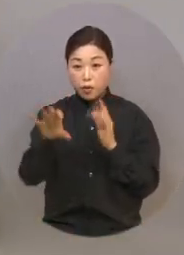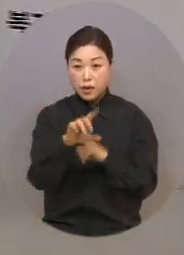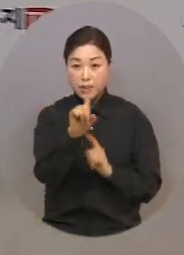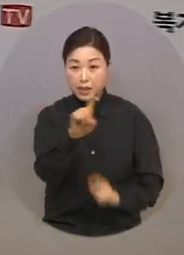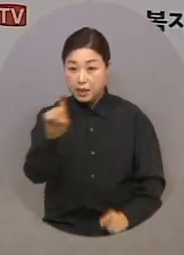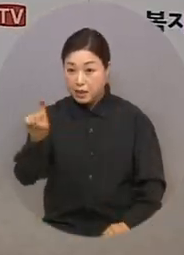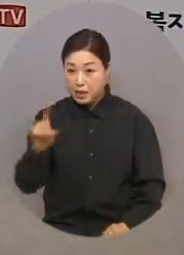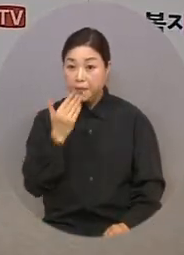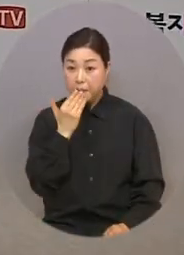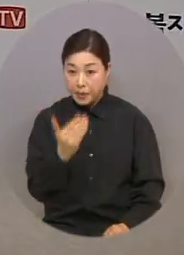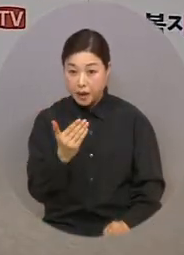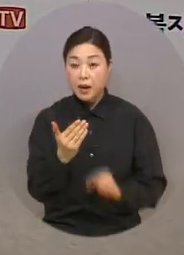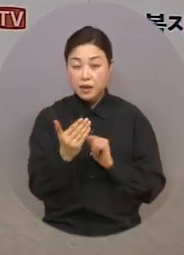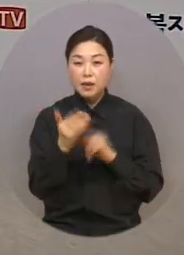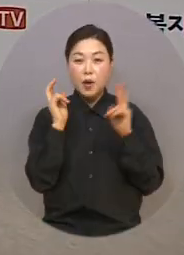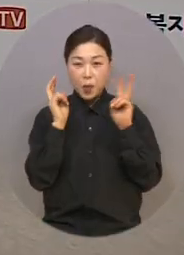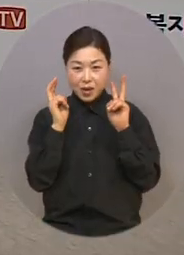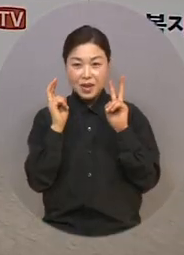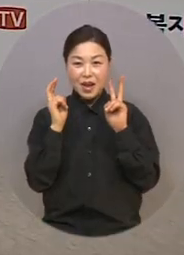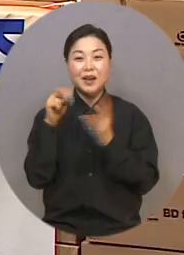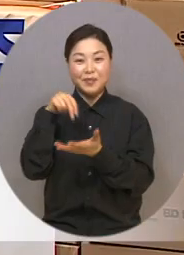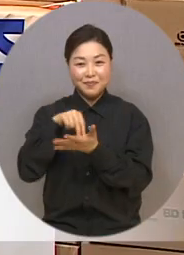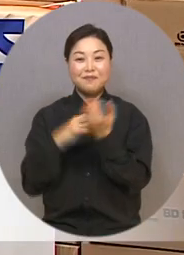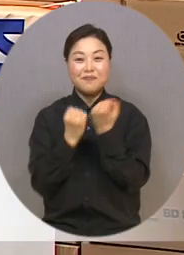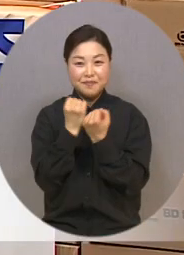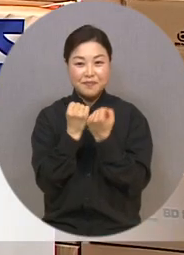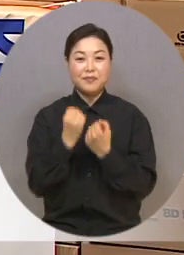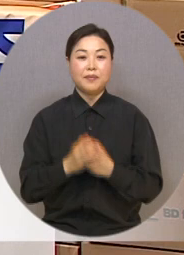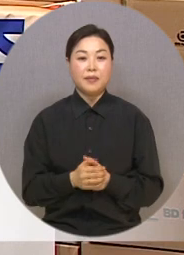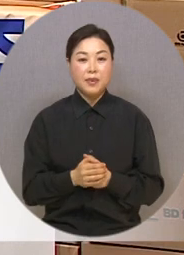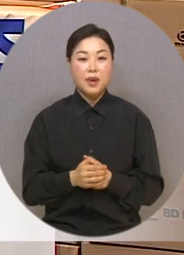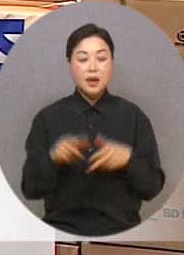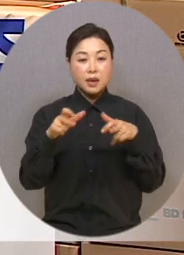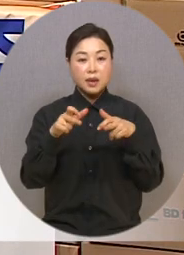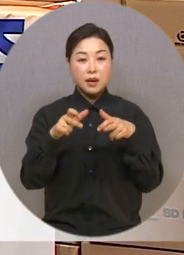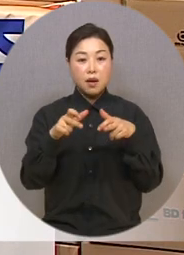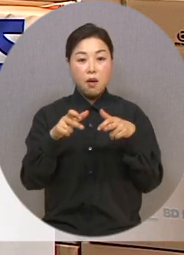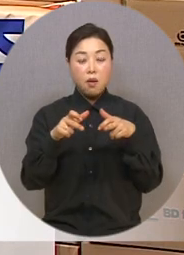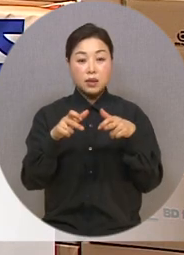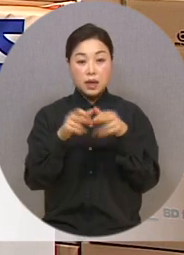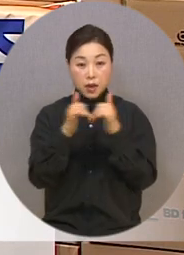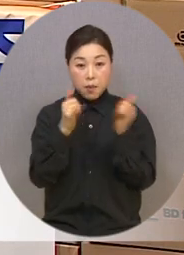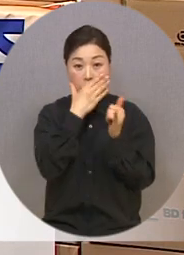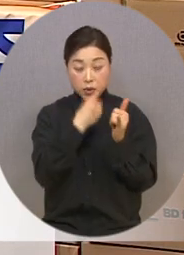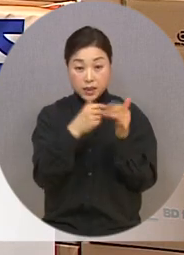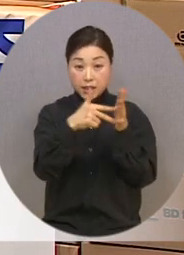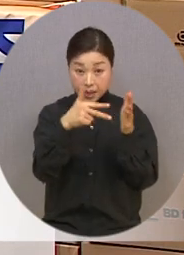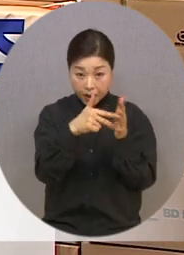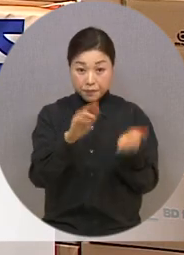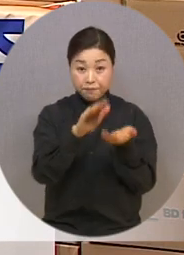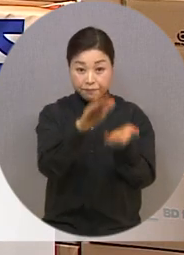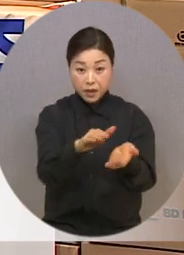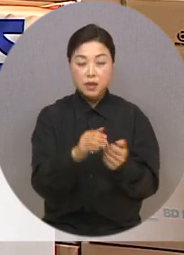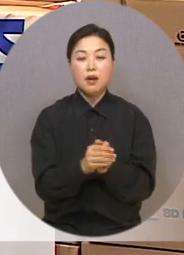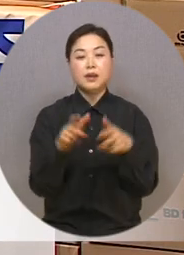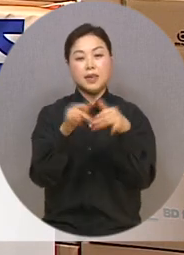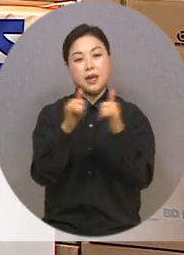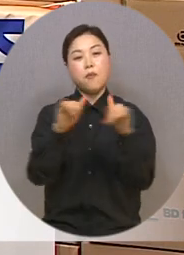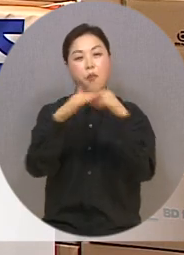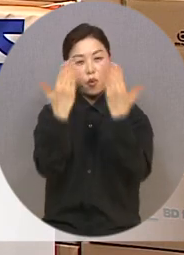수 있다는 것이 회사측의 설명입니다 장애인 복지 재단의 기부함으로 해서 모든